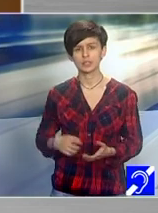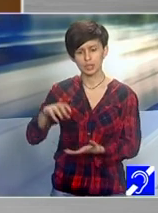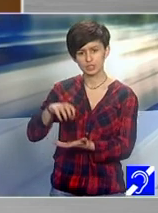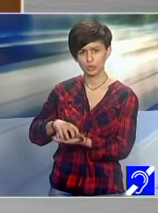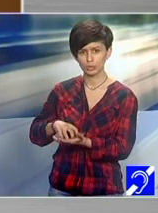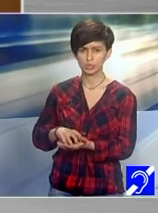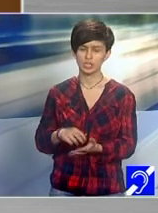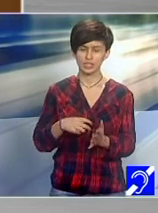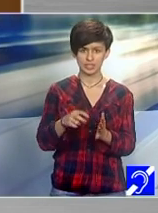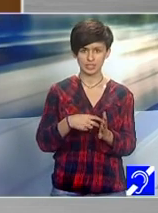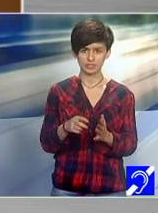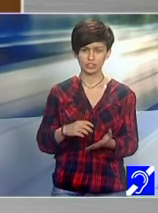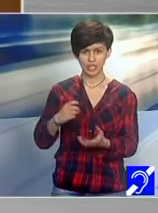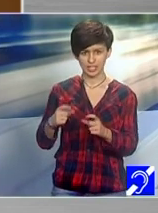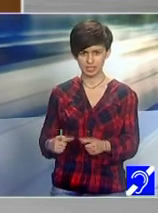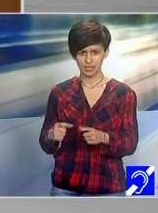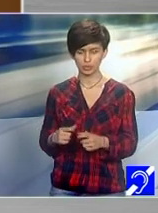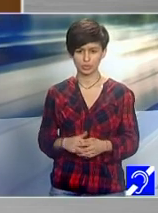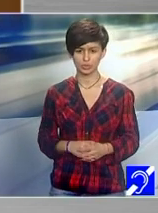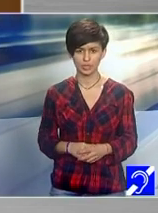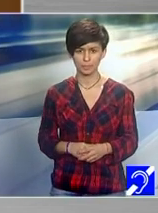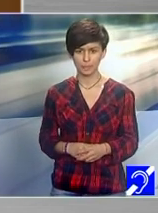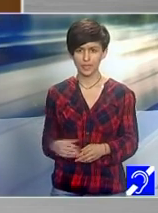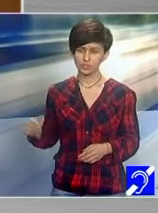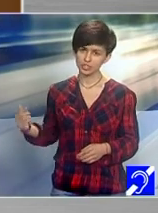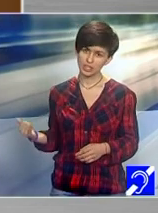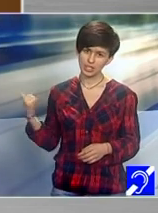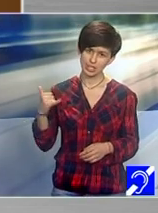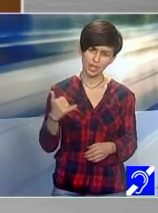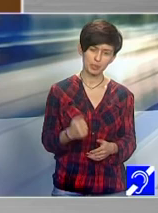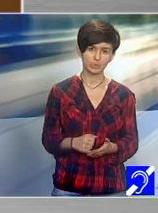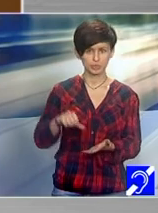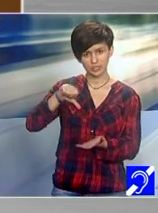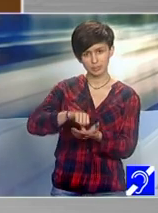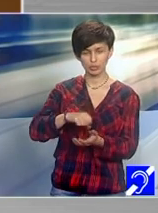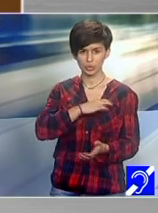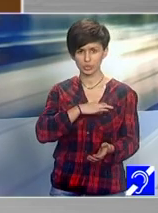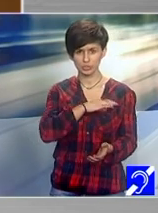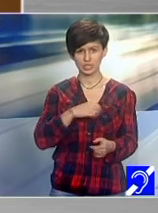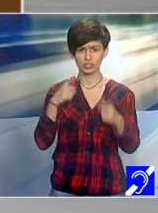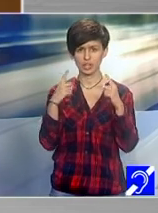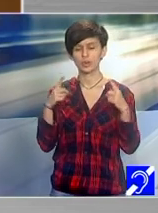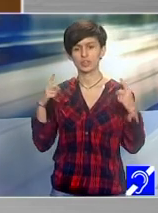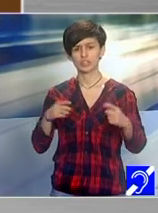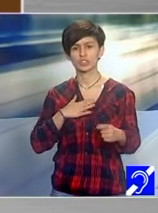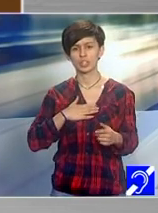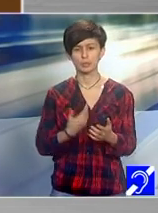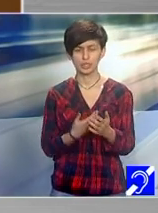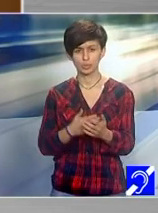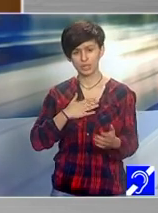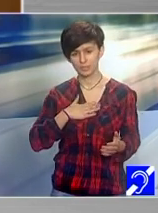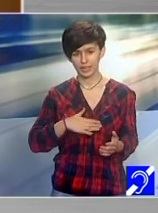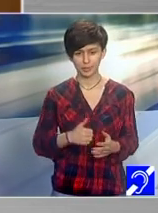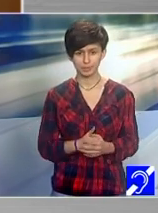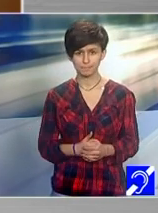Expo Transilvania la universitate, să-l aducem în mijlocul studenților și a cadrelor didactice, pentru că dorim în acest sens să